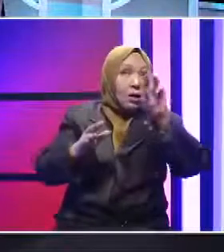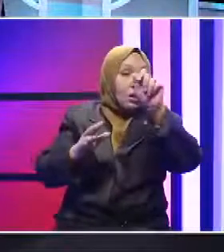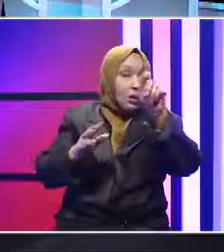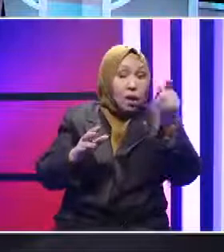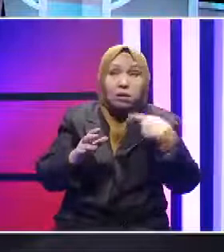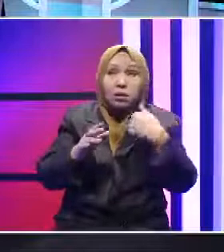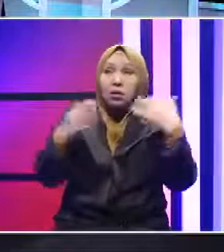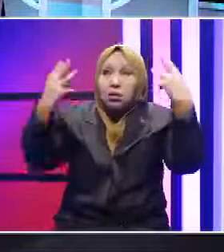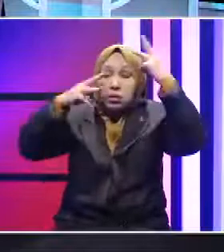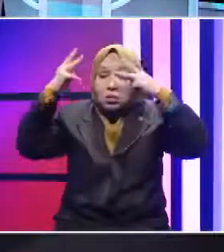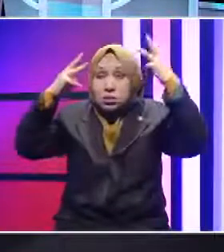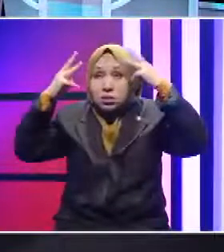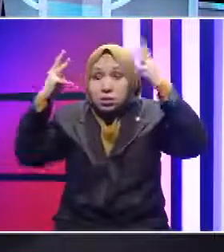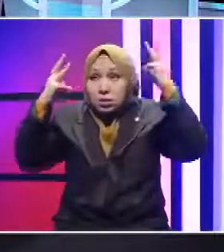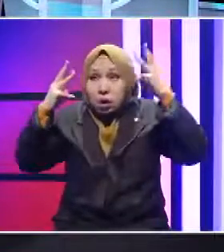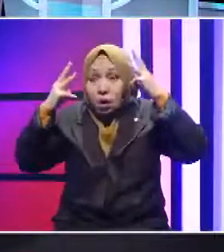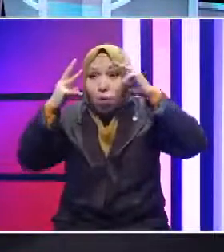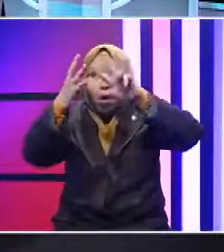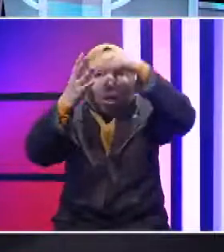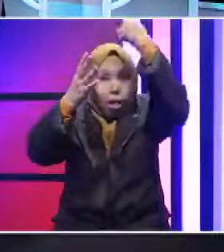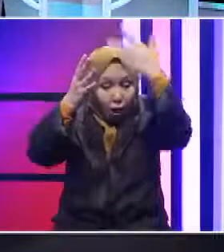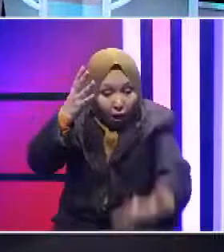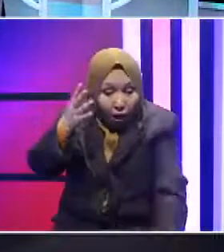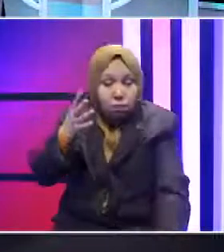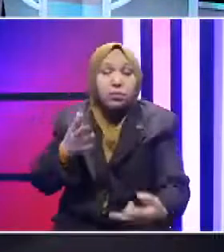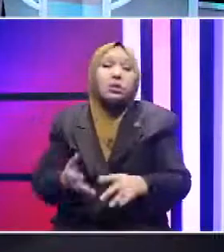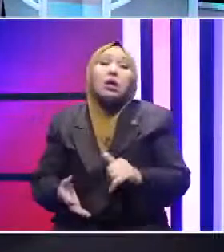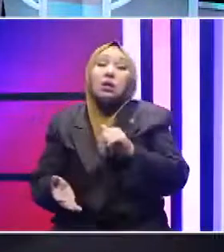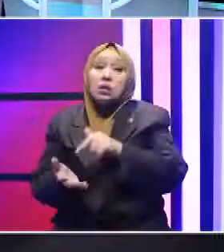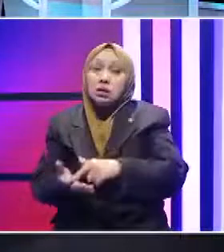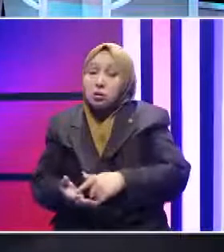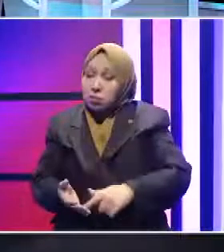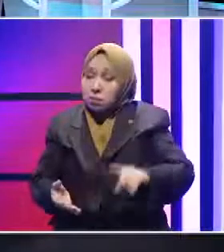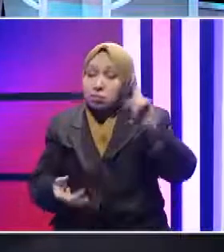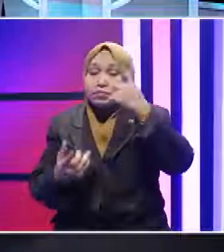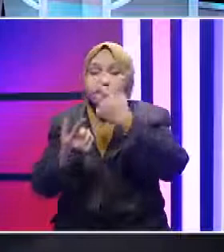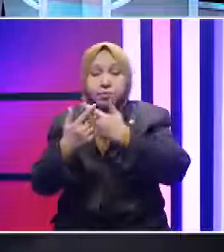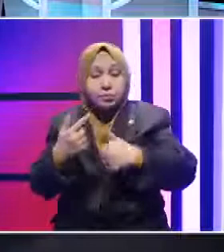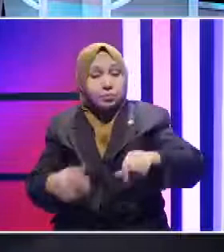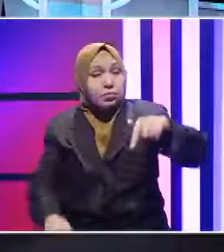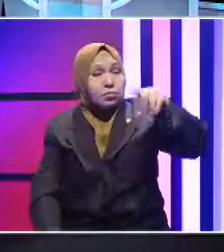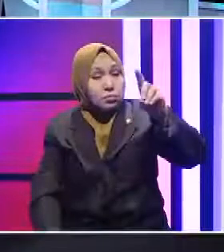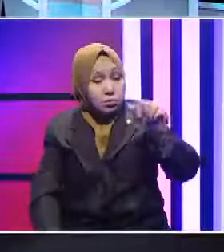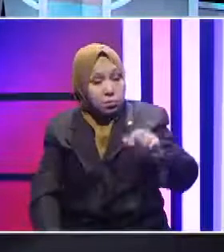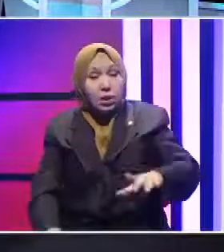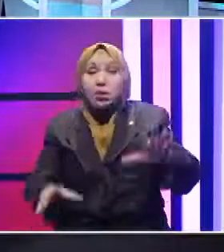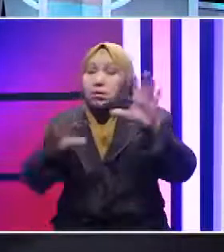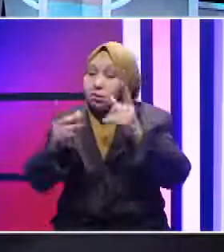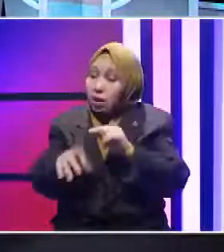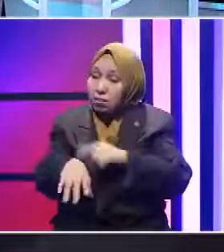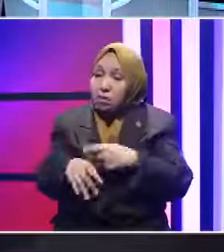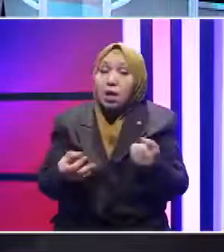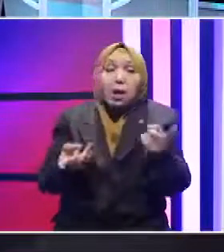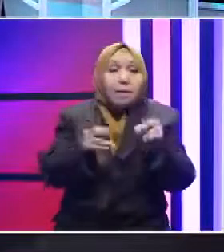runtuh. Ini Allah nyatakan idhas sama'un fatarat, salah satu daripada babak ketika berlakunya